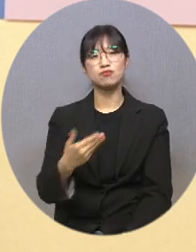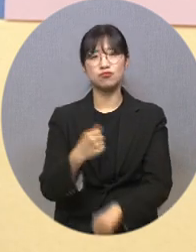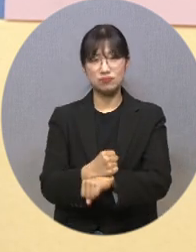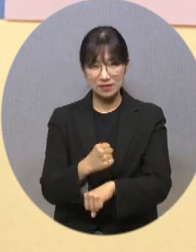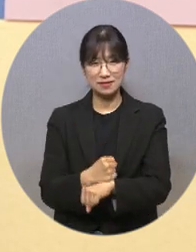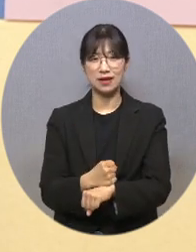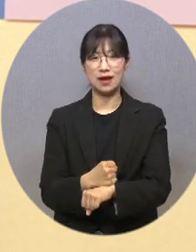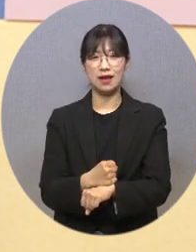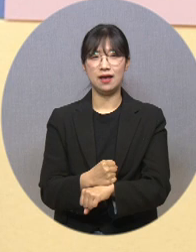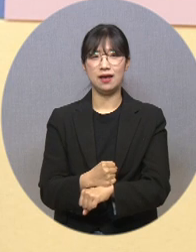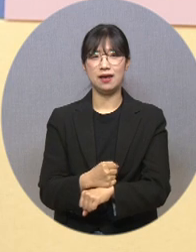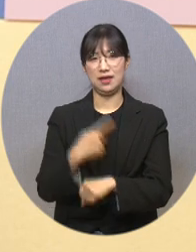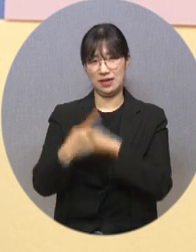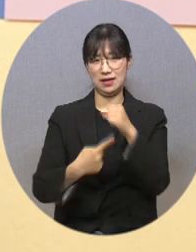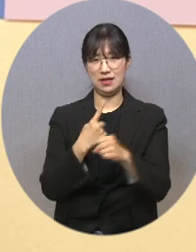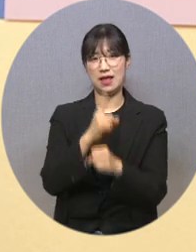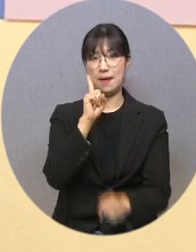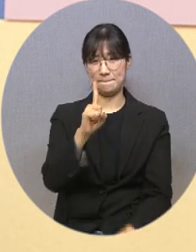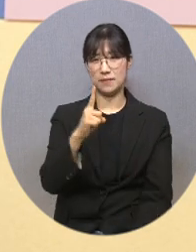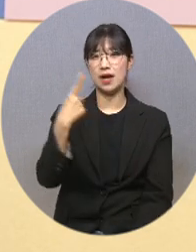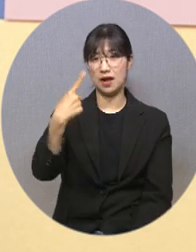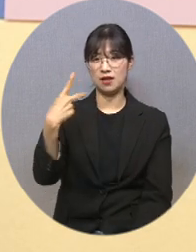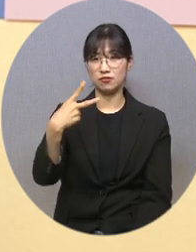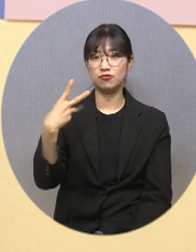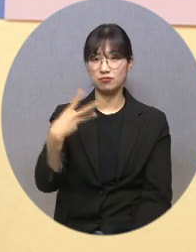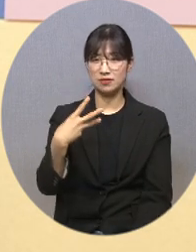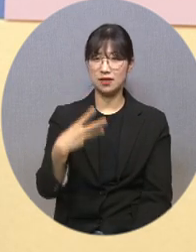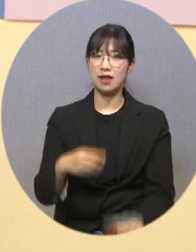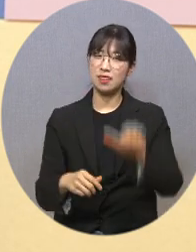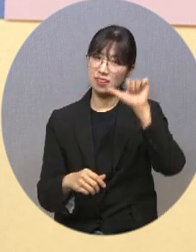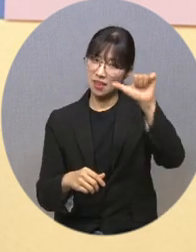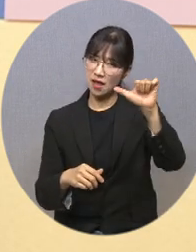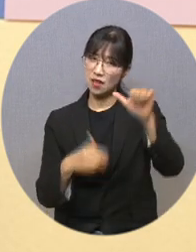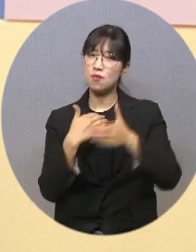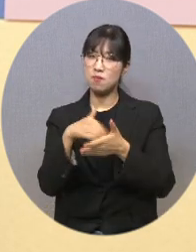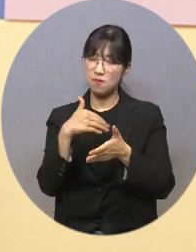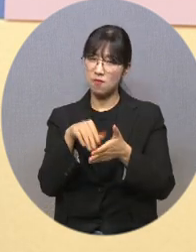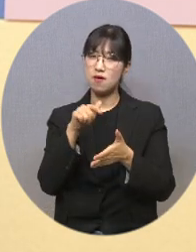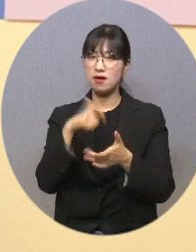해서 1년에 한 번씩 세 차례에 걸쳐서 이제 한 5건 정도